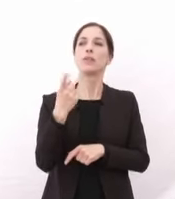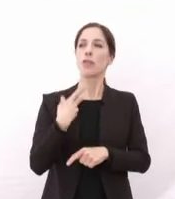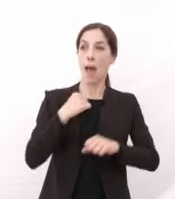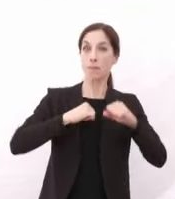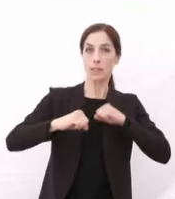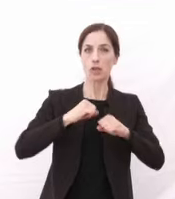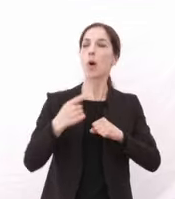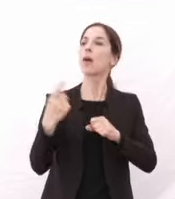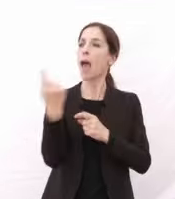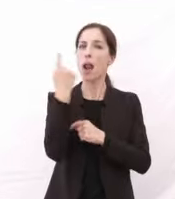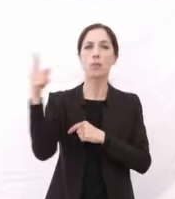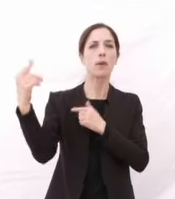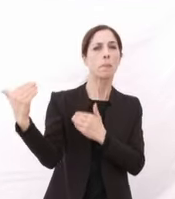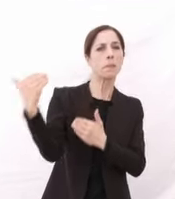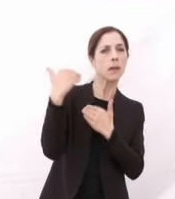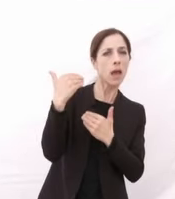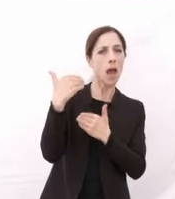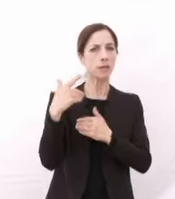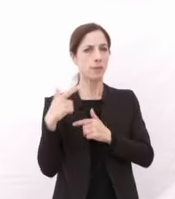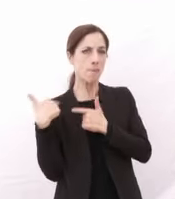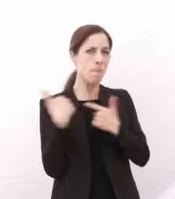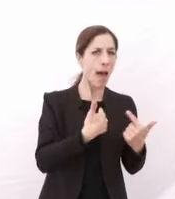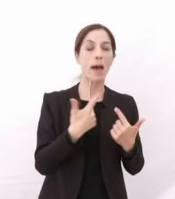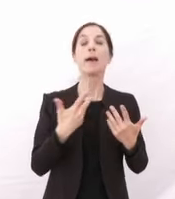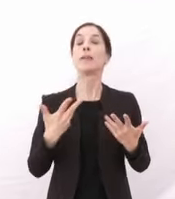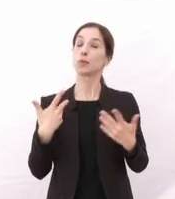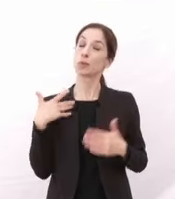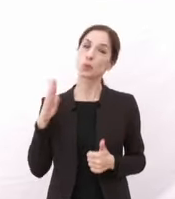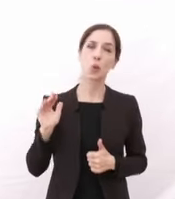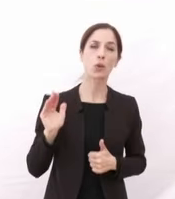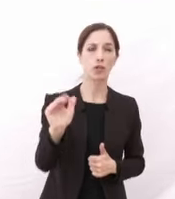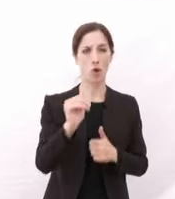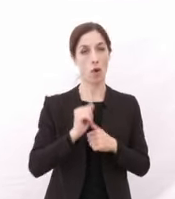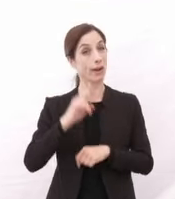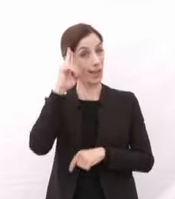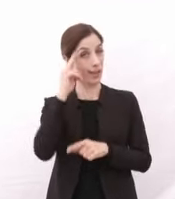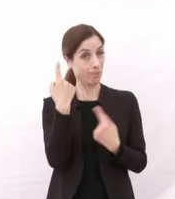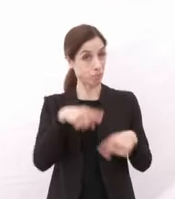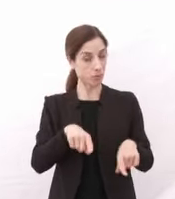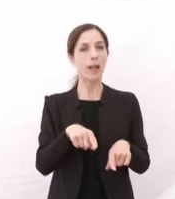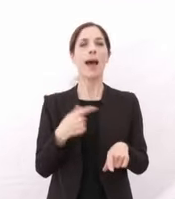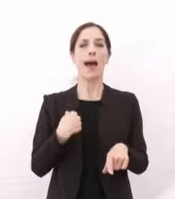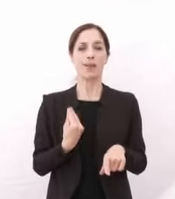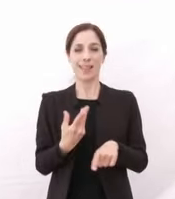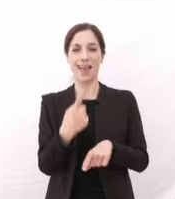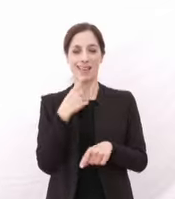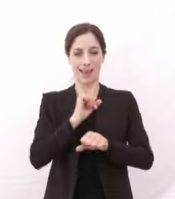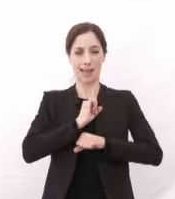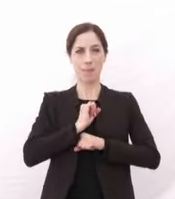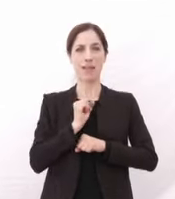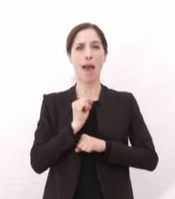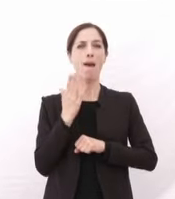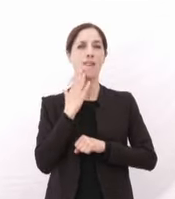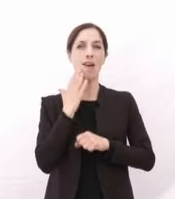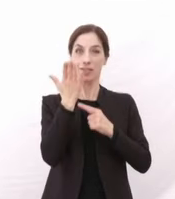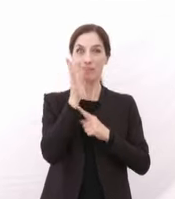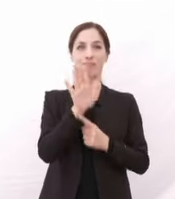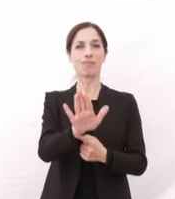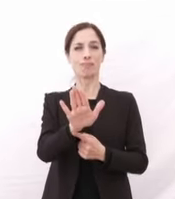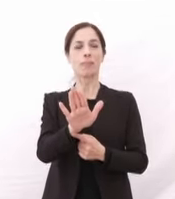nostro paese. E allora, per rafforzare la credibilità di chi ci mette la faccia, ma anche per consentire ai